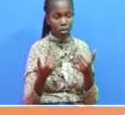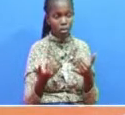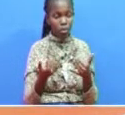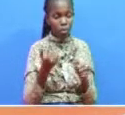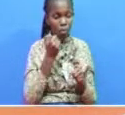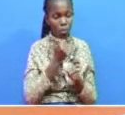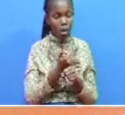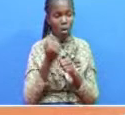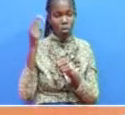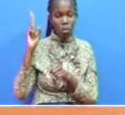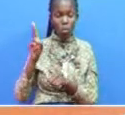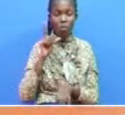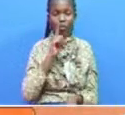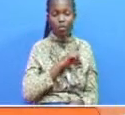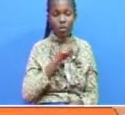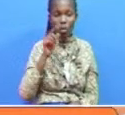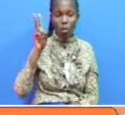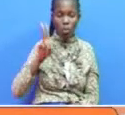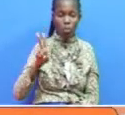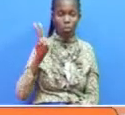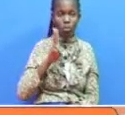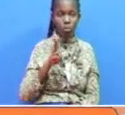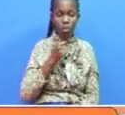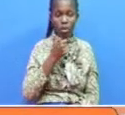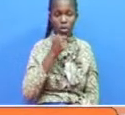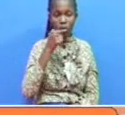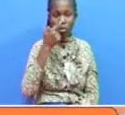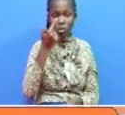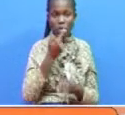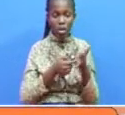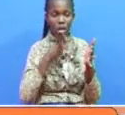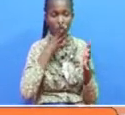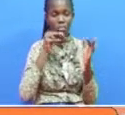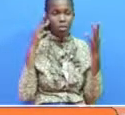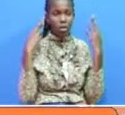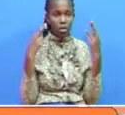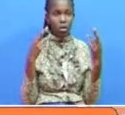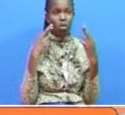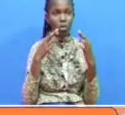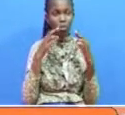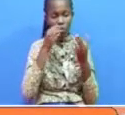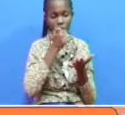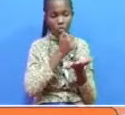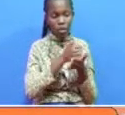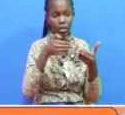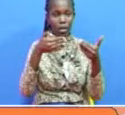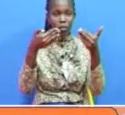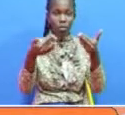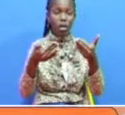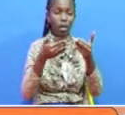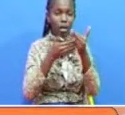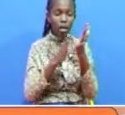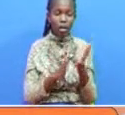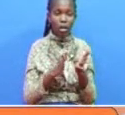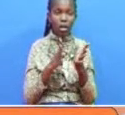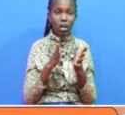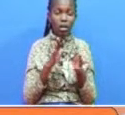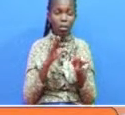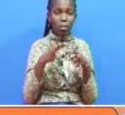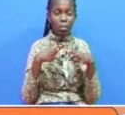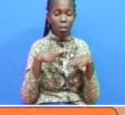wa Musumiru Kinyata. Uhuru niwe dhitwe aiweta kana niwe yumbanete kunengele ya nilia utongoi kwa mutongoi. Ulao ni